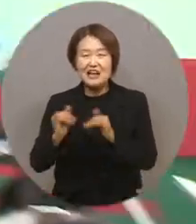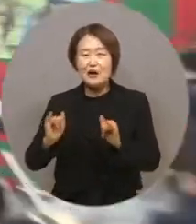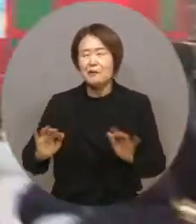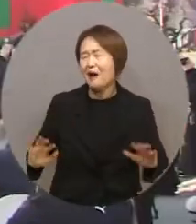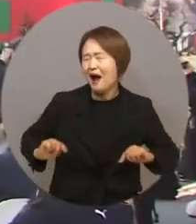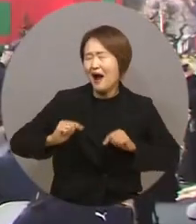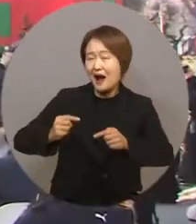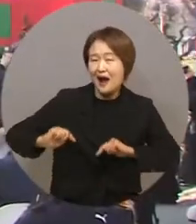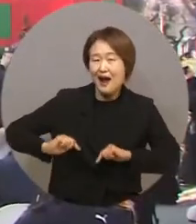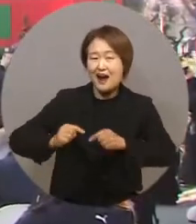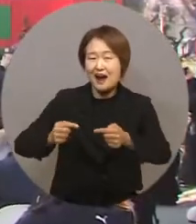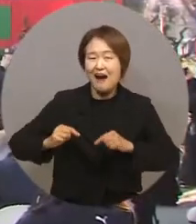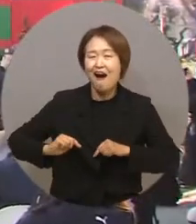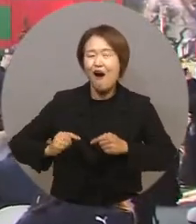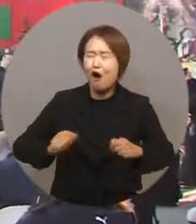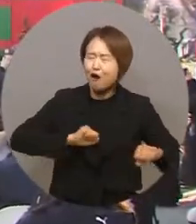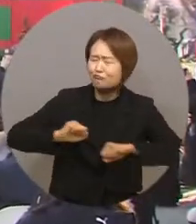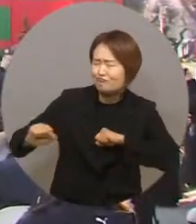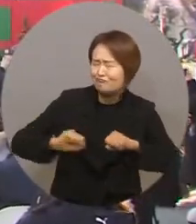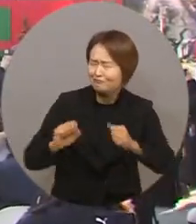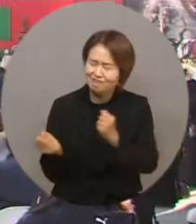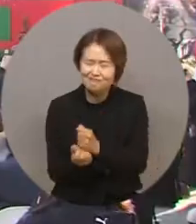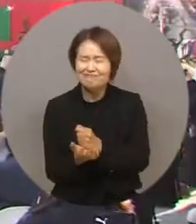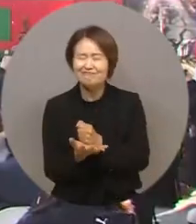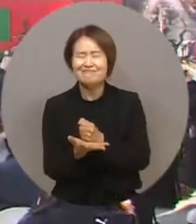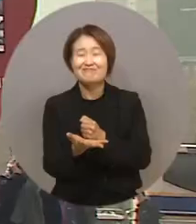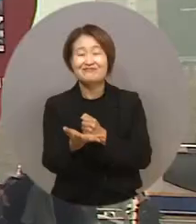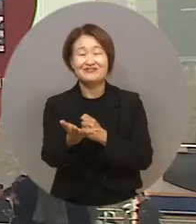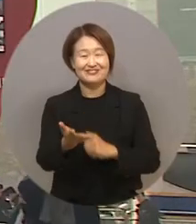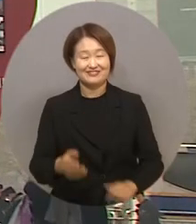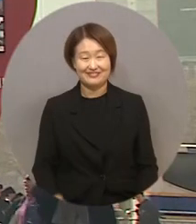동참해 선한 영향력을 펼치기도 했습니다.